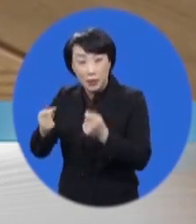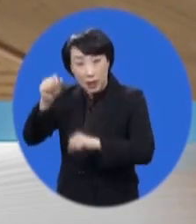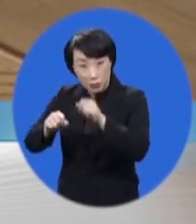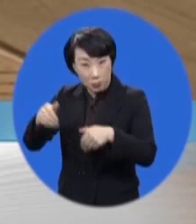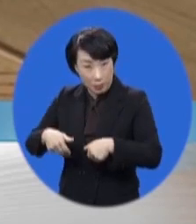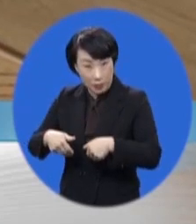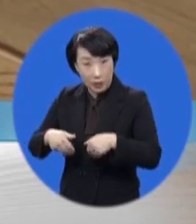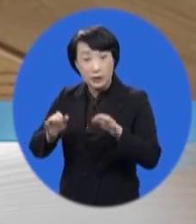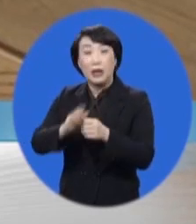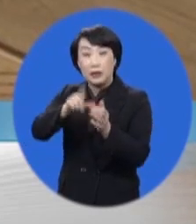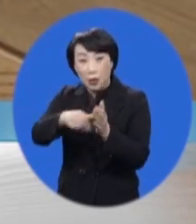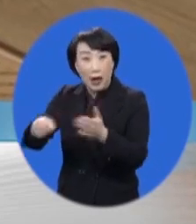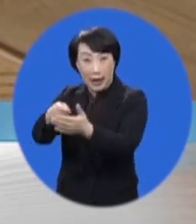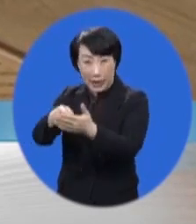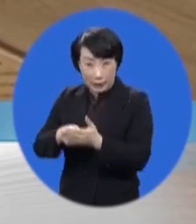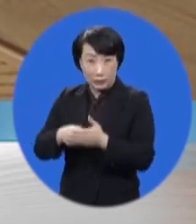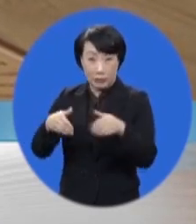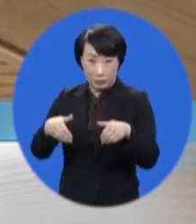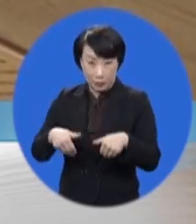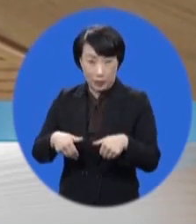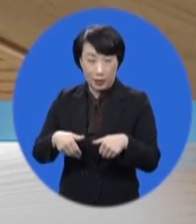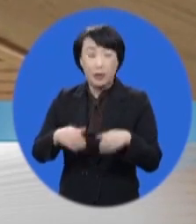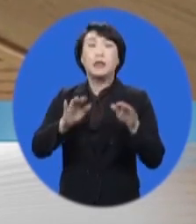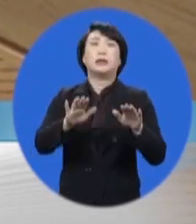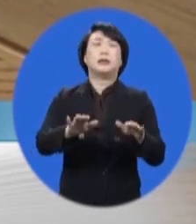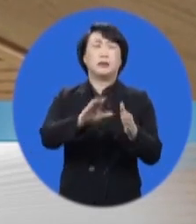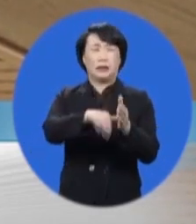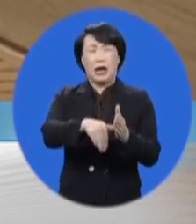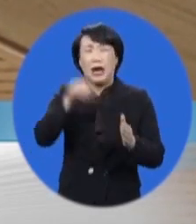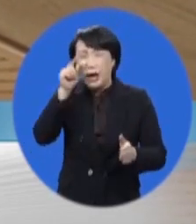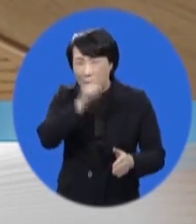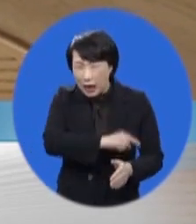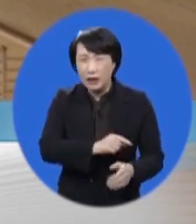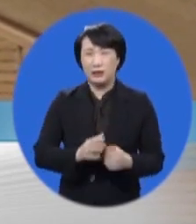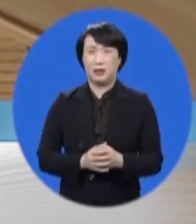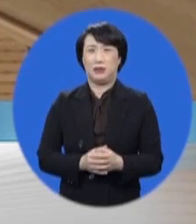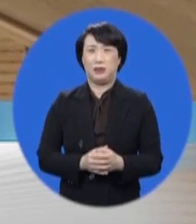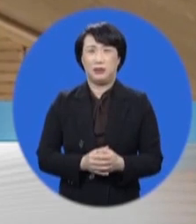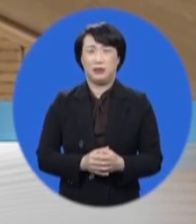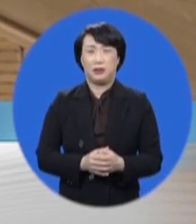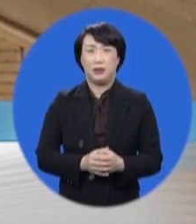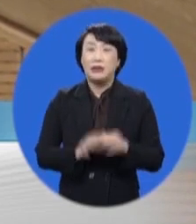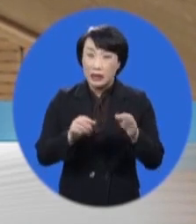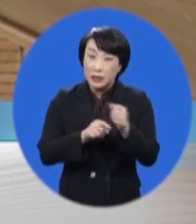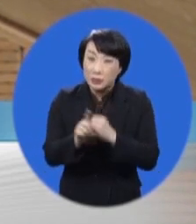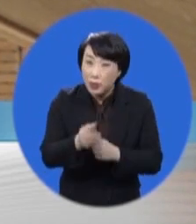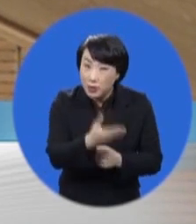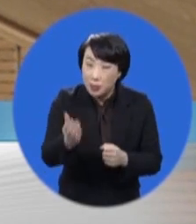자가 취하여 세월을 아끼라. 때가 악하다. 다시